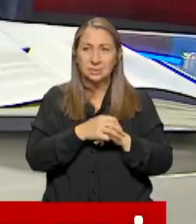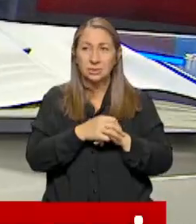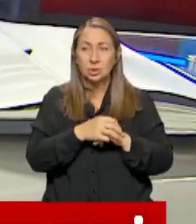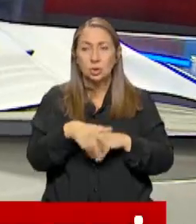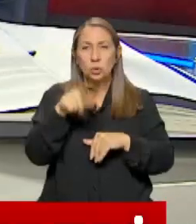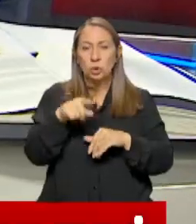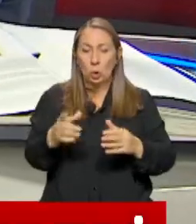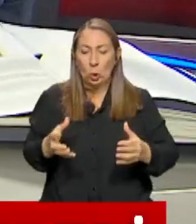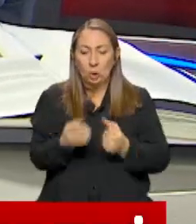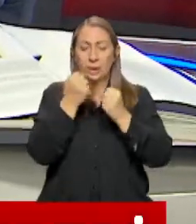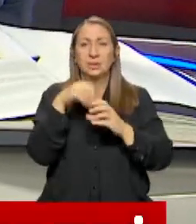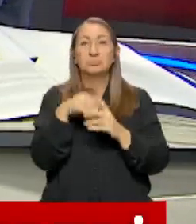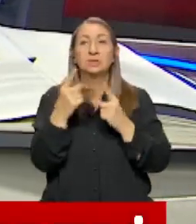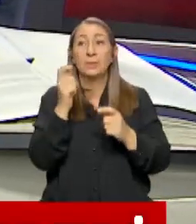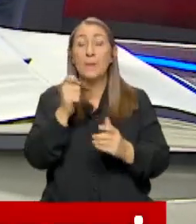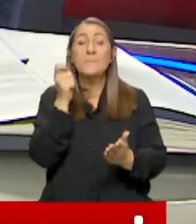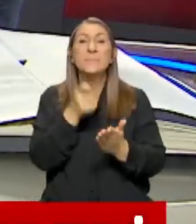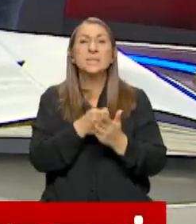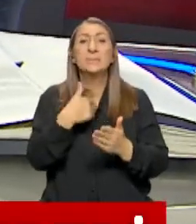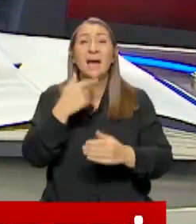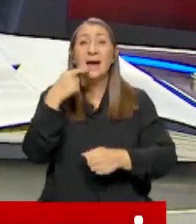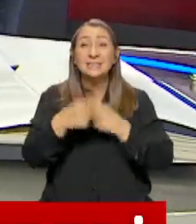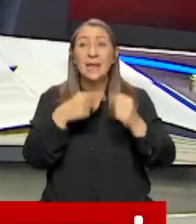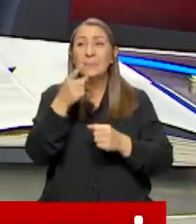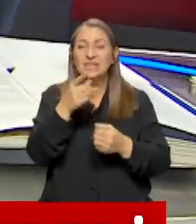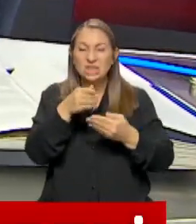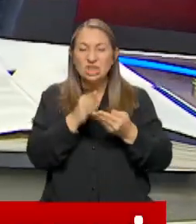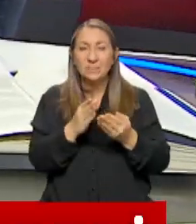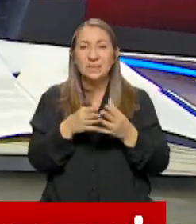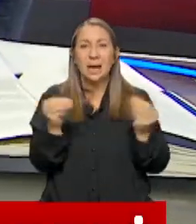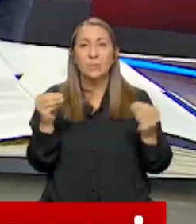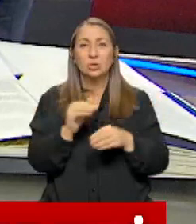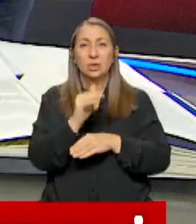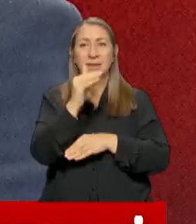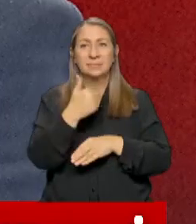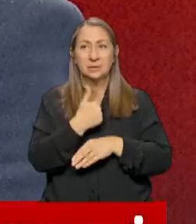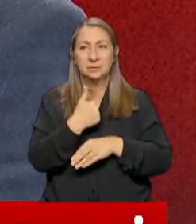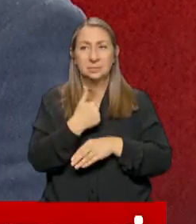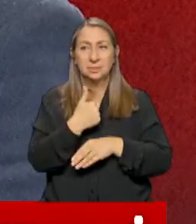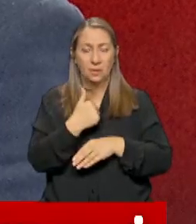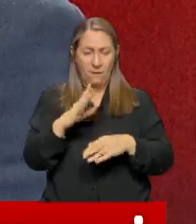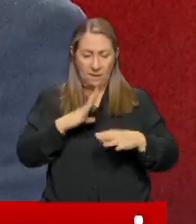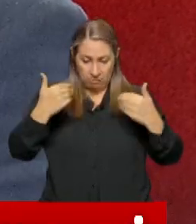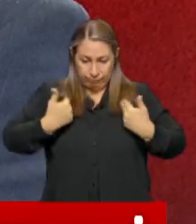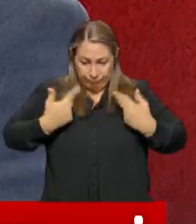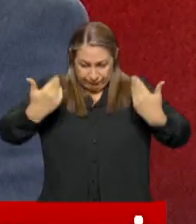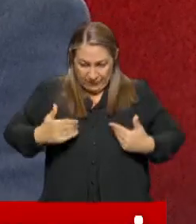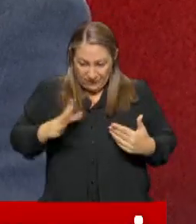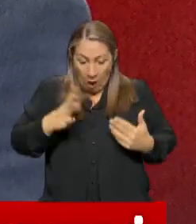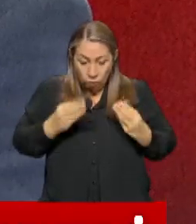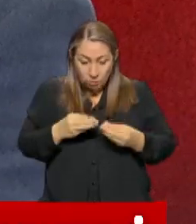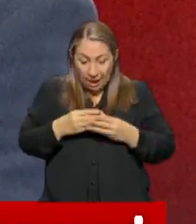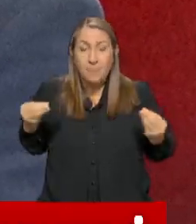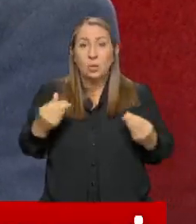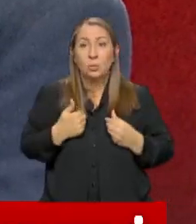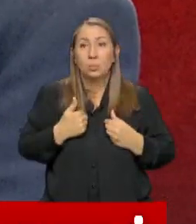günü kurtarmak için bir şeyler yapılıyor peşinen Biz her sene bir çeyreğimizi kaybediyoruz hayatımızda varlığımızdan kaybediyoruz